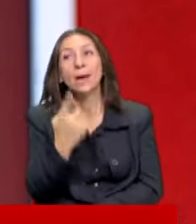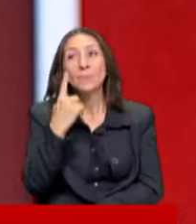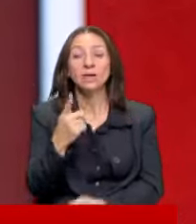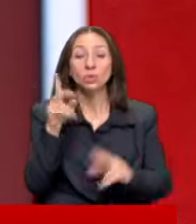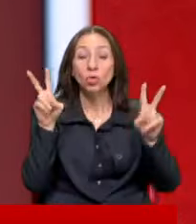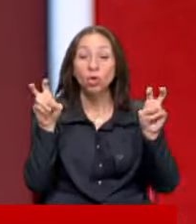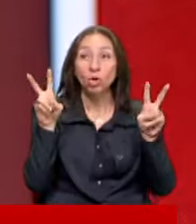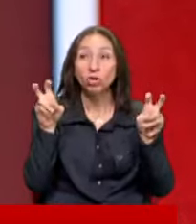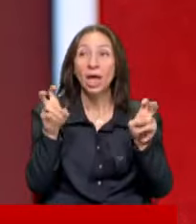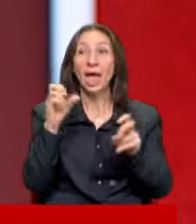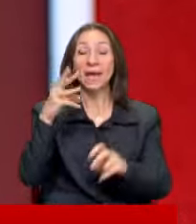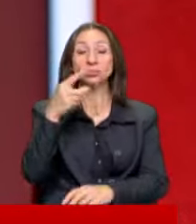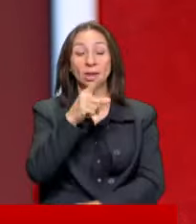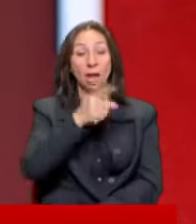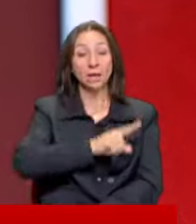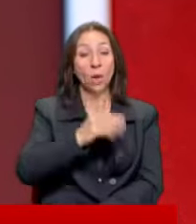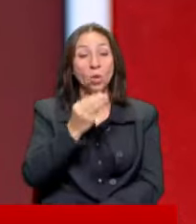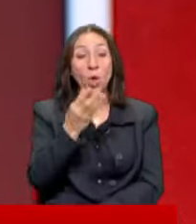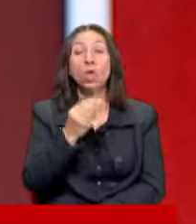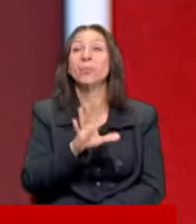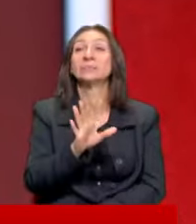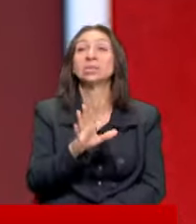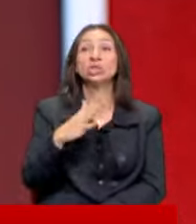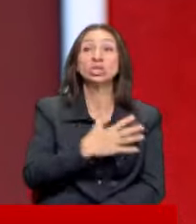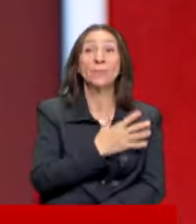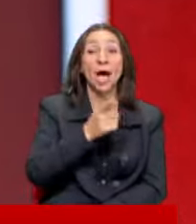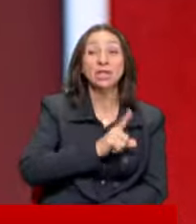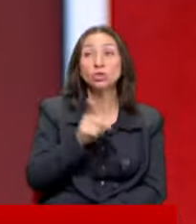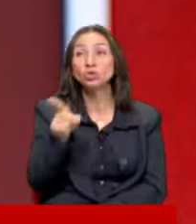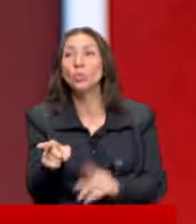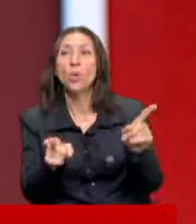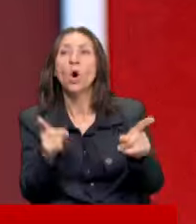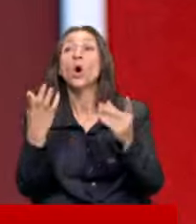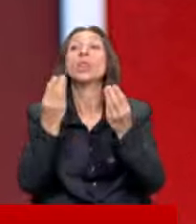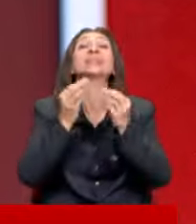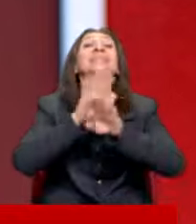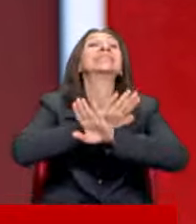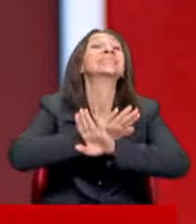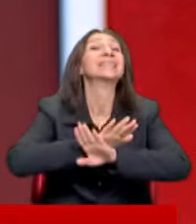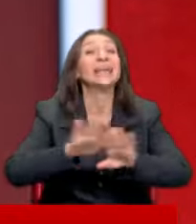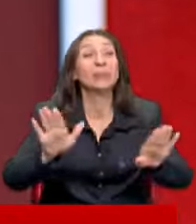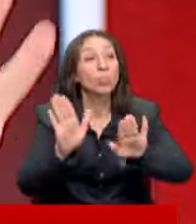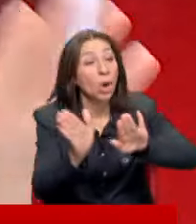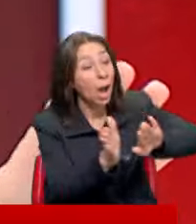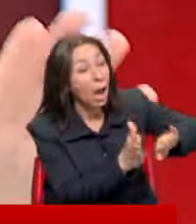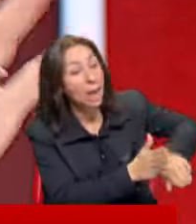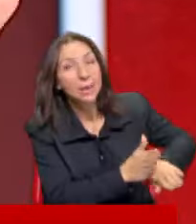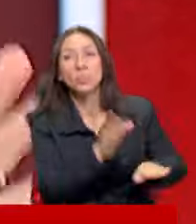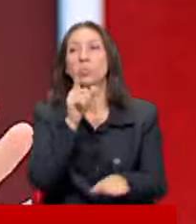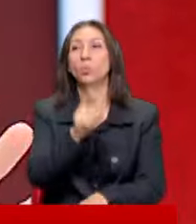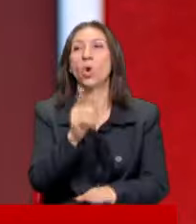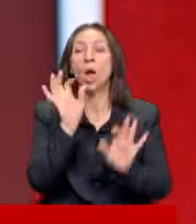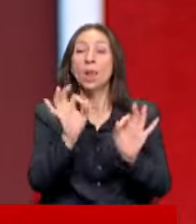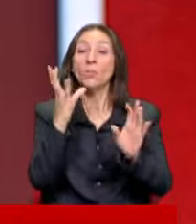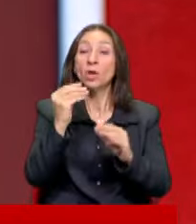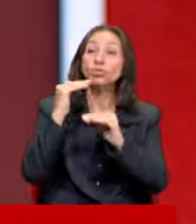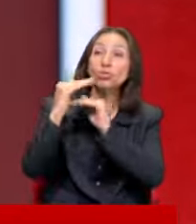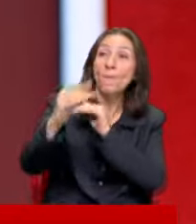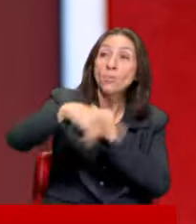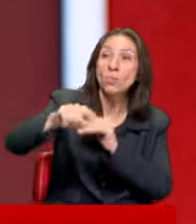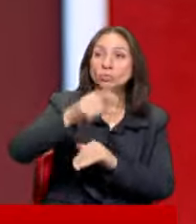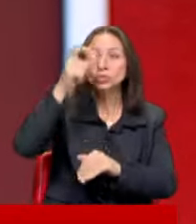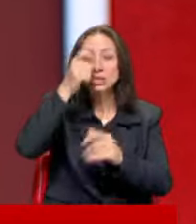meseleyi Erdoğan adayı Olur mu olmaz mı CHP'nin adayı şu olur bu olur Bundan çıkartmak lazım Önemli olan vatandaş bu